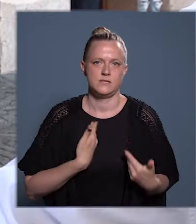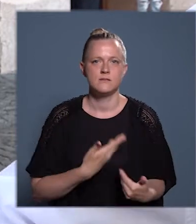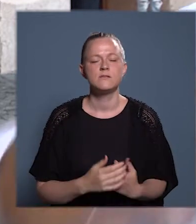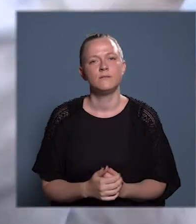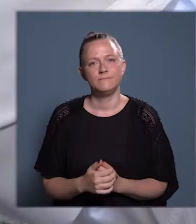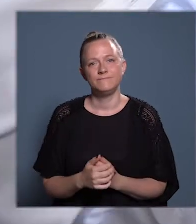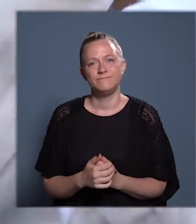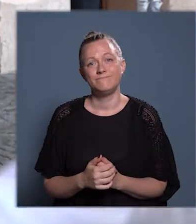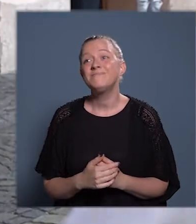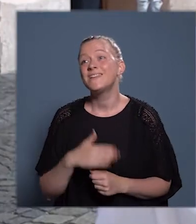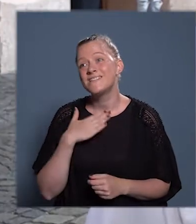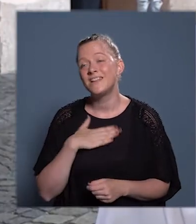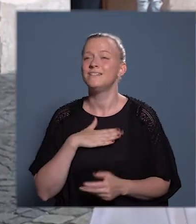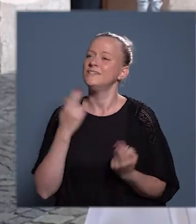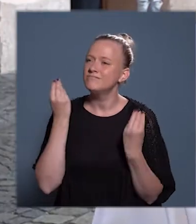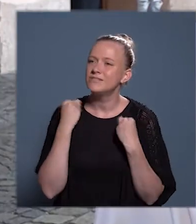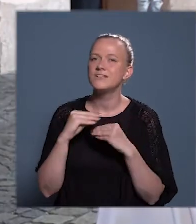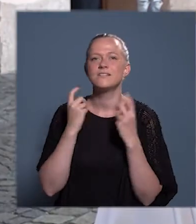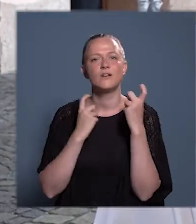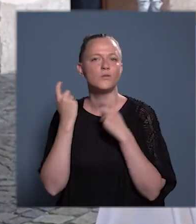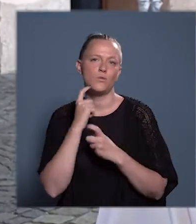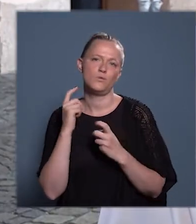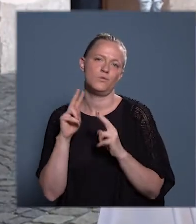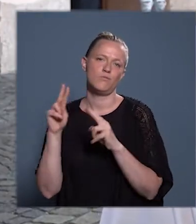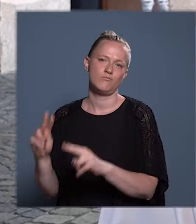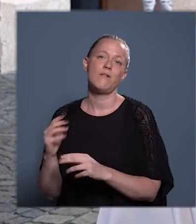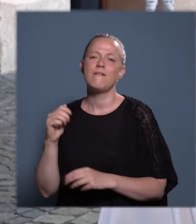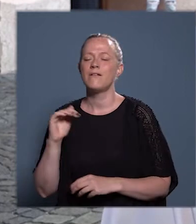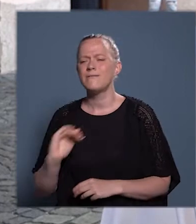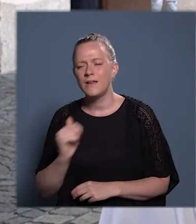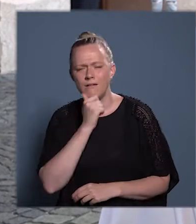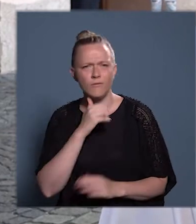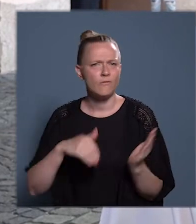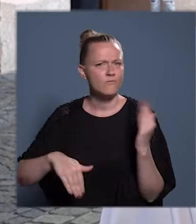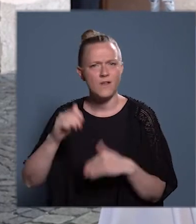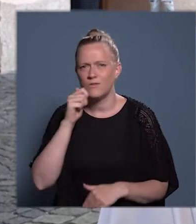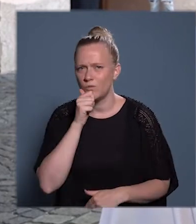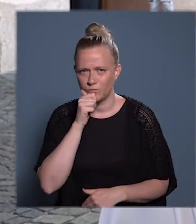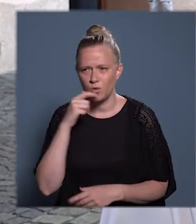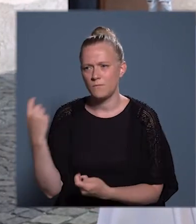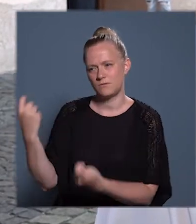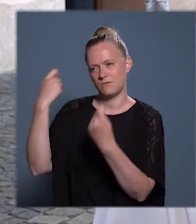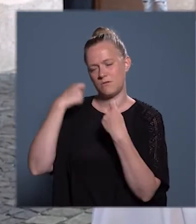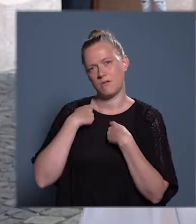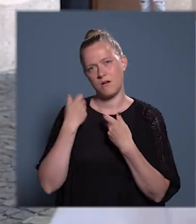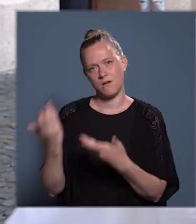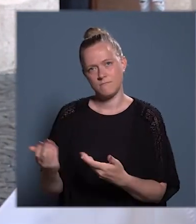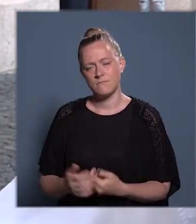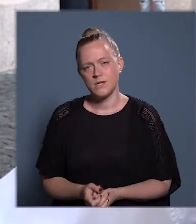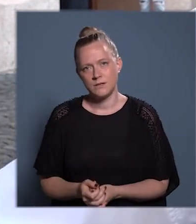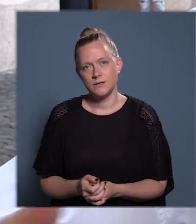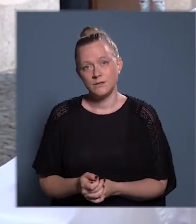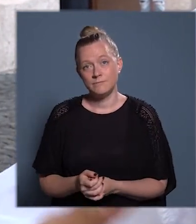hát szeretettel, tisztelettel gondolok arra gyerekkorra, felnőttkorra, amit őtől lekaptam, meg hát